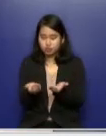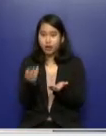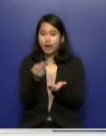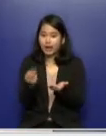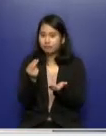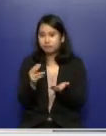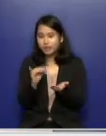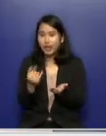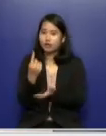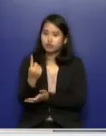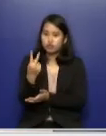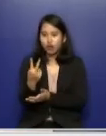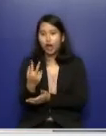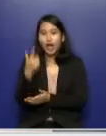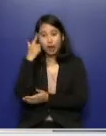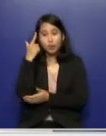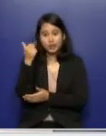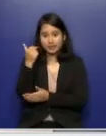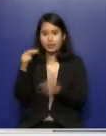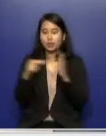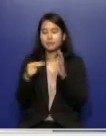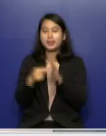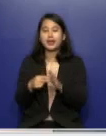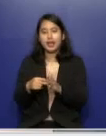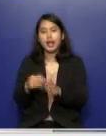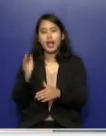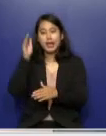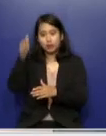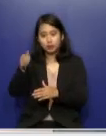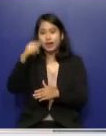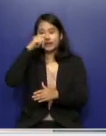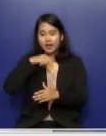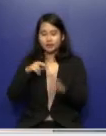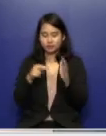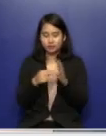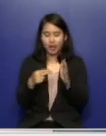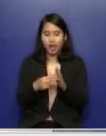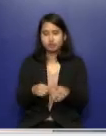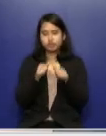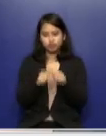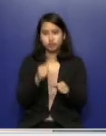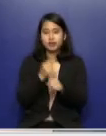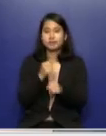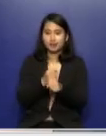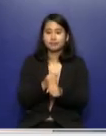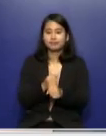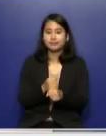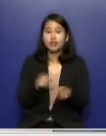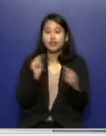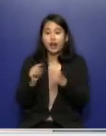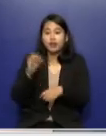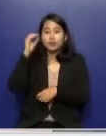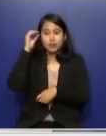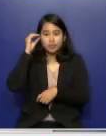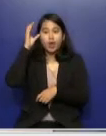2คน3คนที่เรียนเก่งเป็นอนาคตชาติเอาไปอยู่ในที่เขาสามารถใช้ความคิดที่จะไปสร้